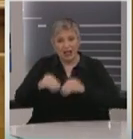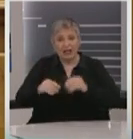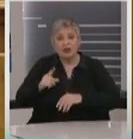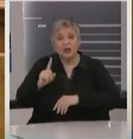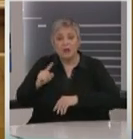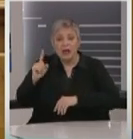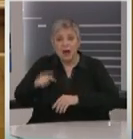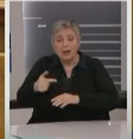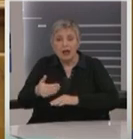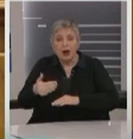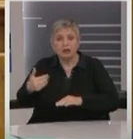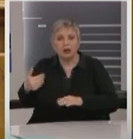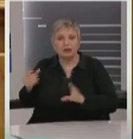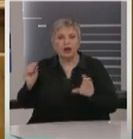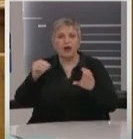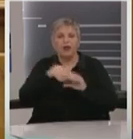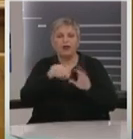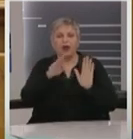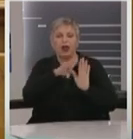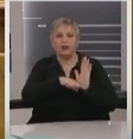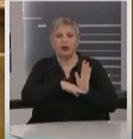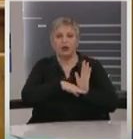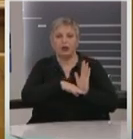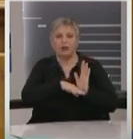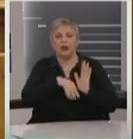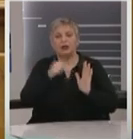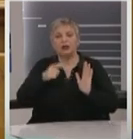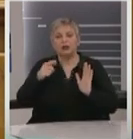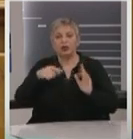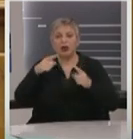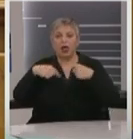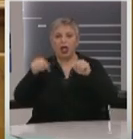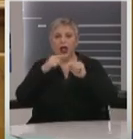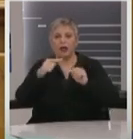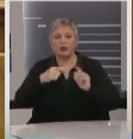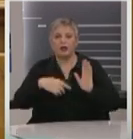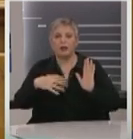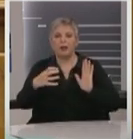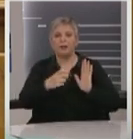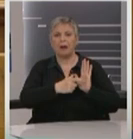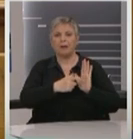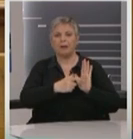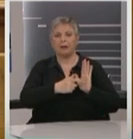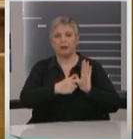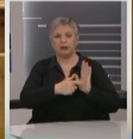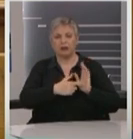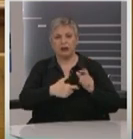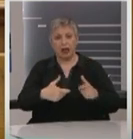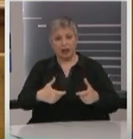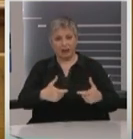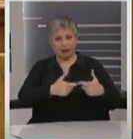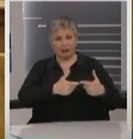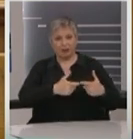ανώριμα που εντάχθηκαν στο πρόγραμμα μόνο και μόνο για να εξυπηρετήσουν κάποια πελατειακά δίκτυα. Και αν αυτά ακούγονται